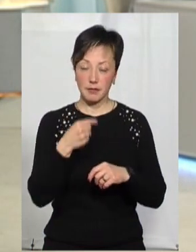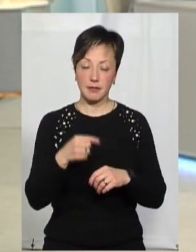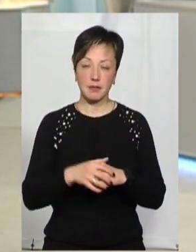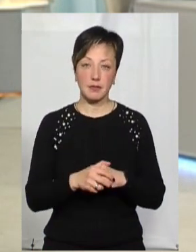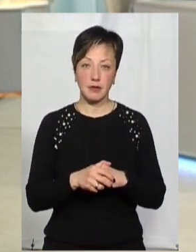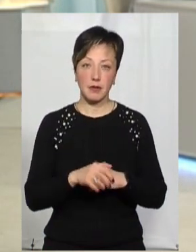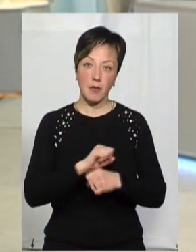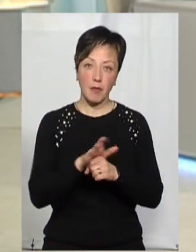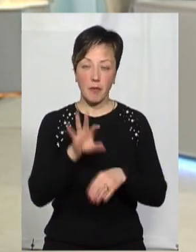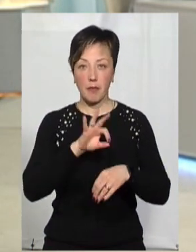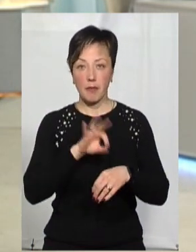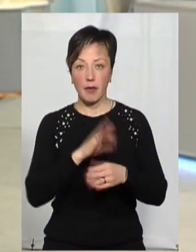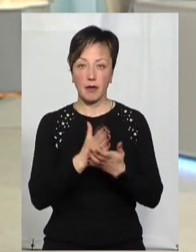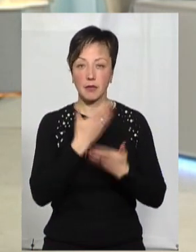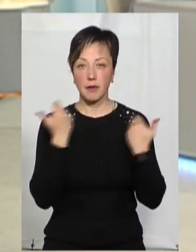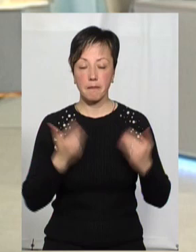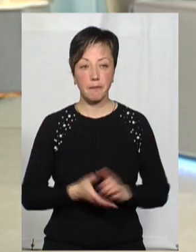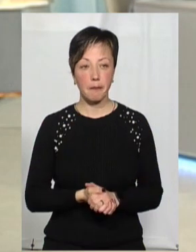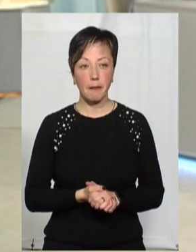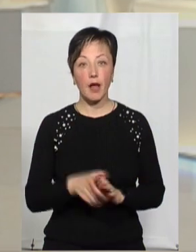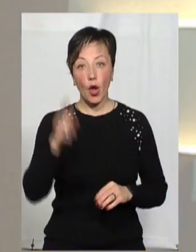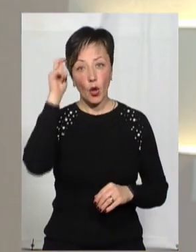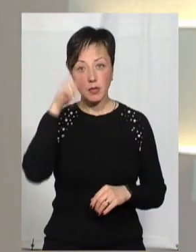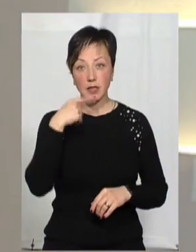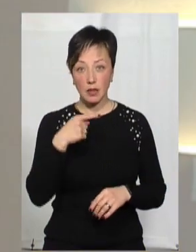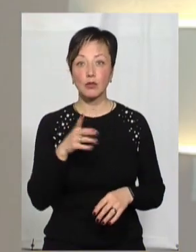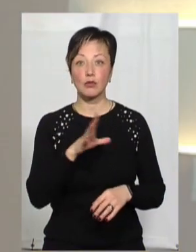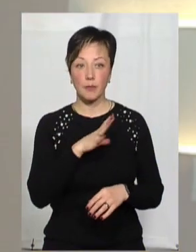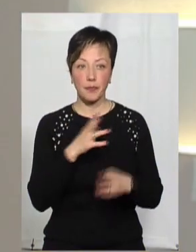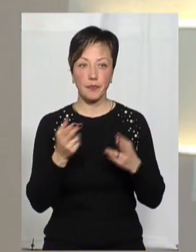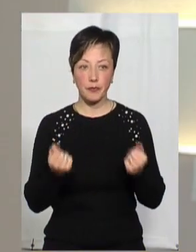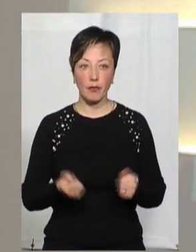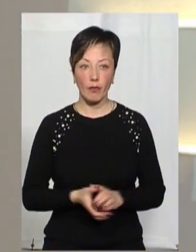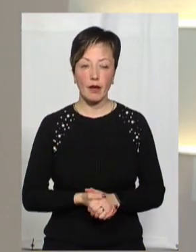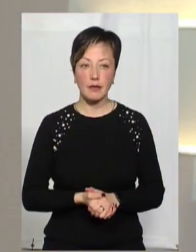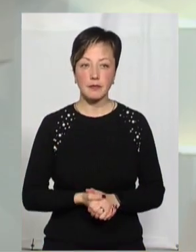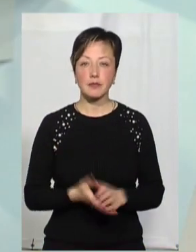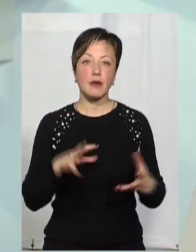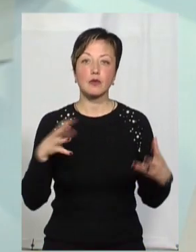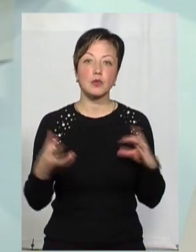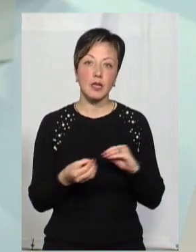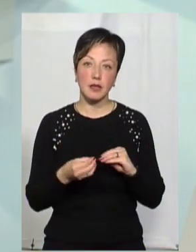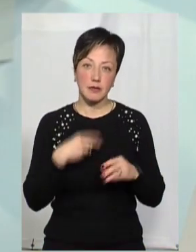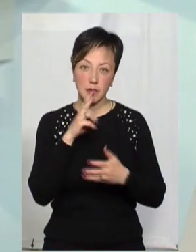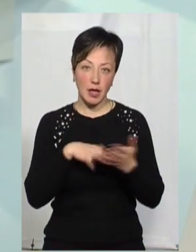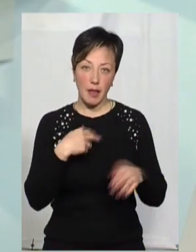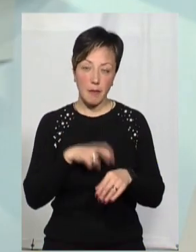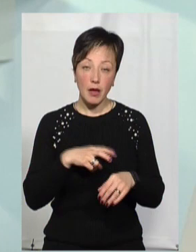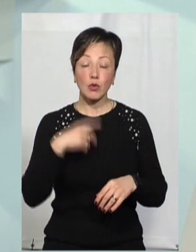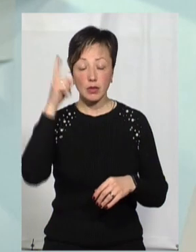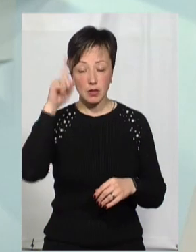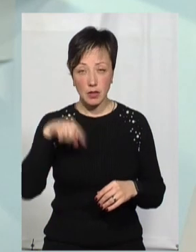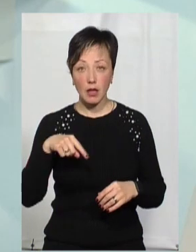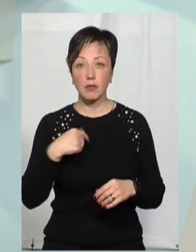аналіз на саме на цю хворобу. Ну, тут хлопці казали, що брали у них Франківську. Так, який результат, ну, вибачте, я не медик, але я